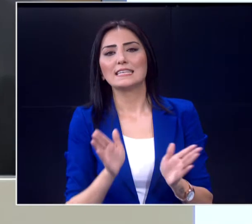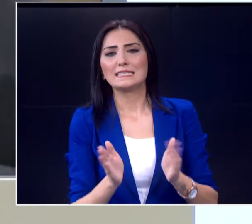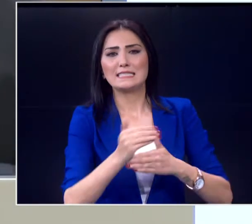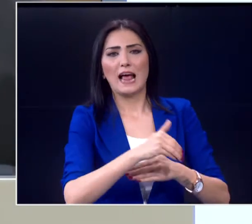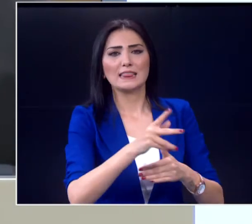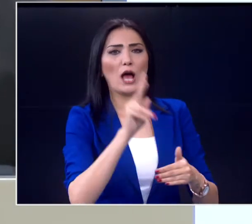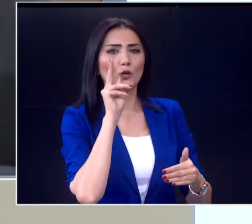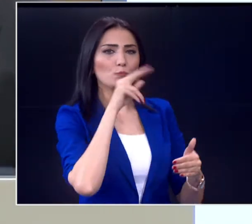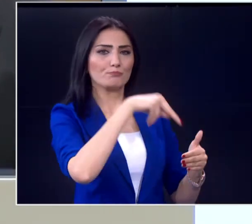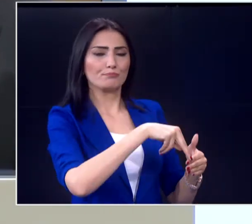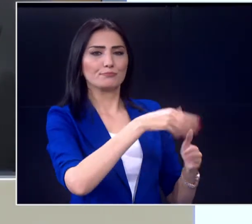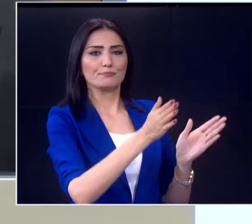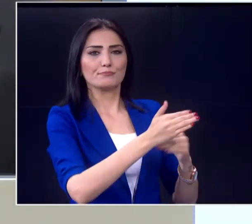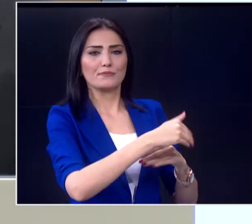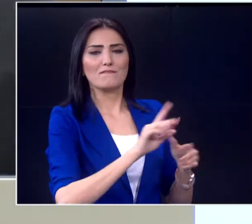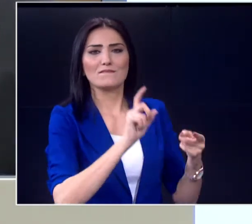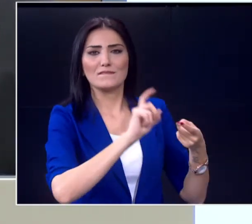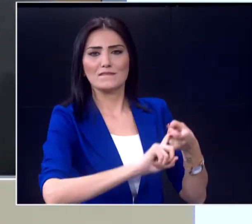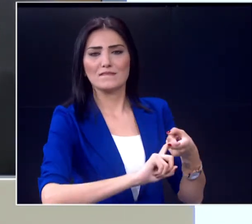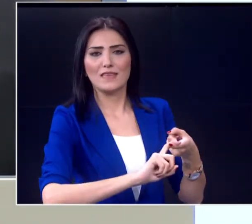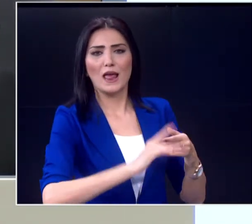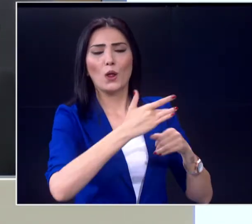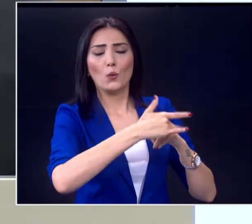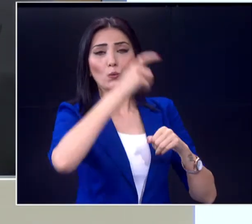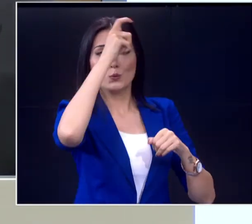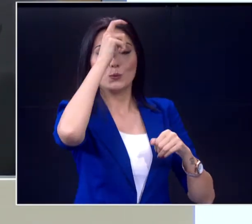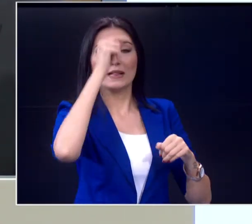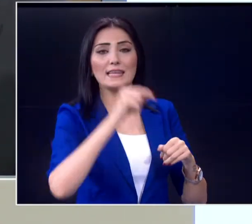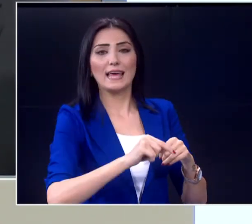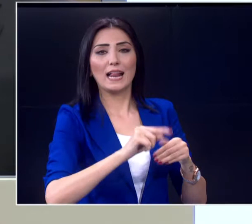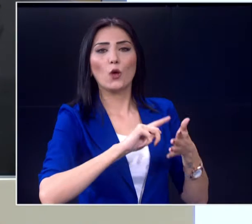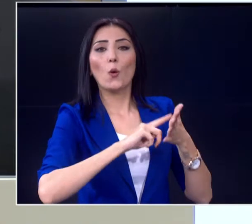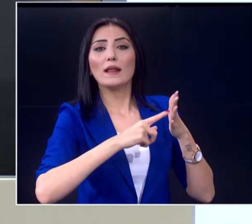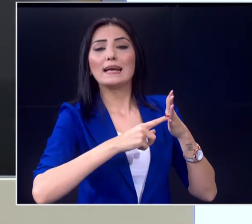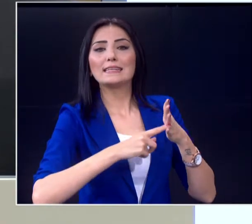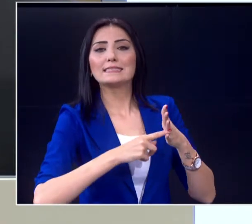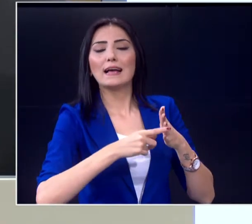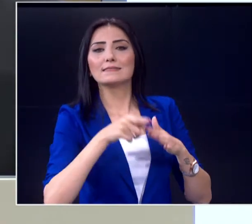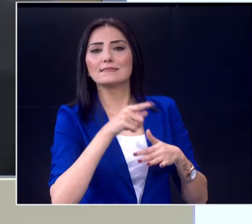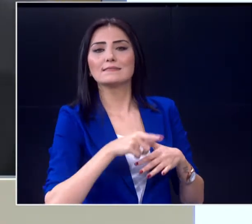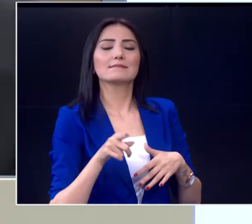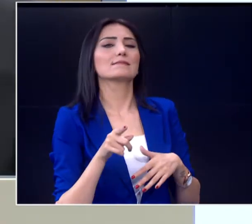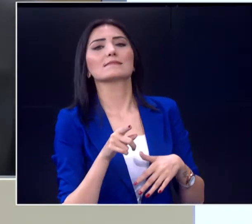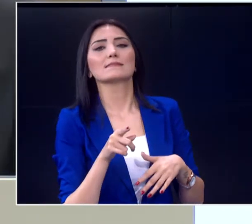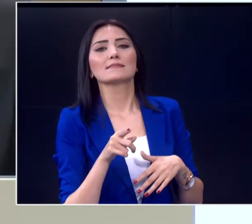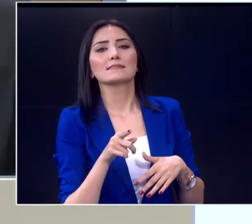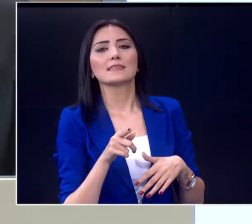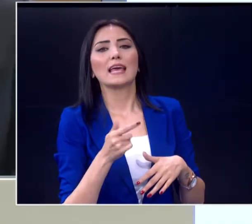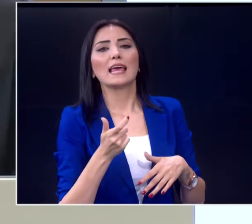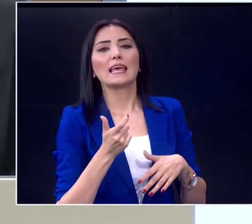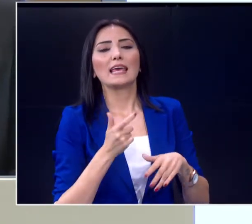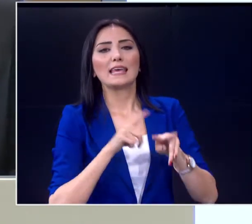sandığa yansıması ve ülkenin yöneten iradesinin,